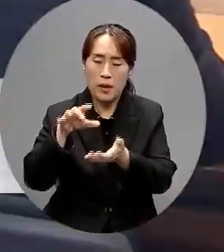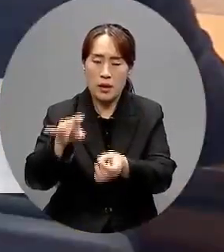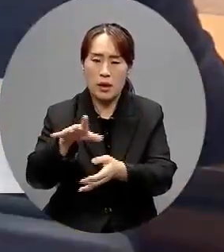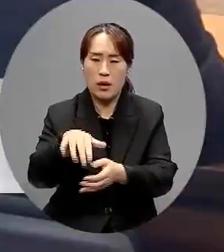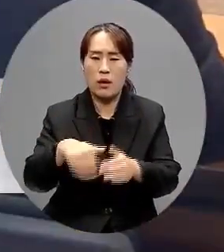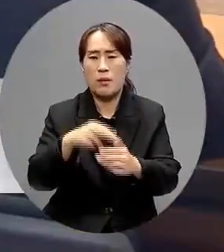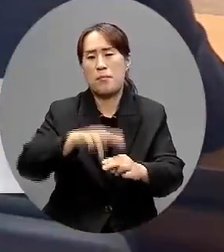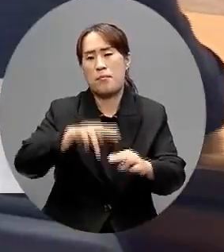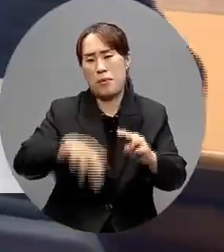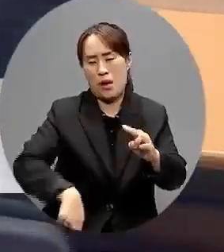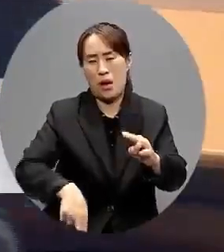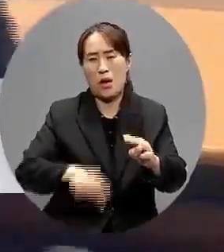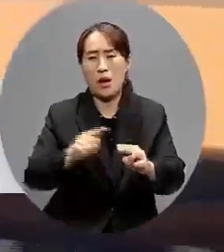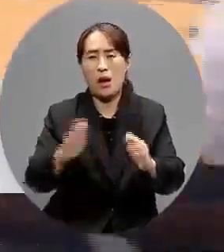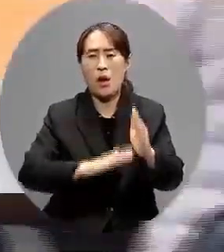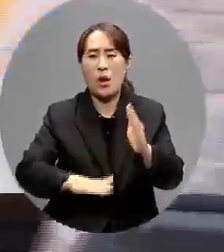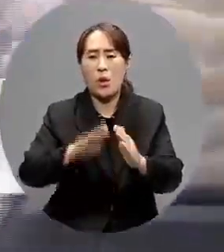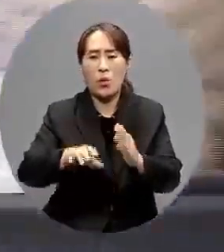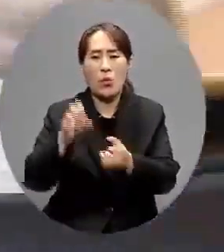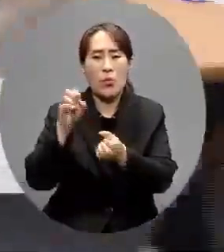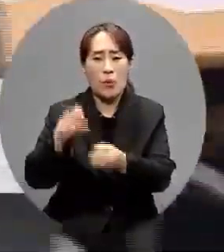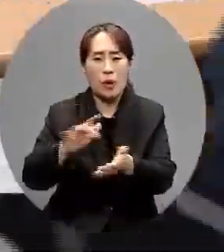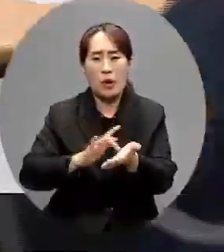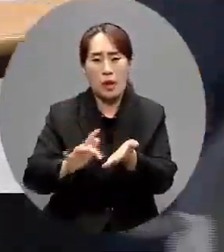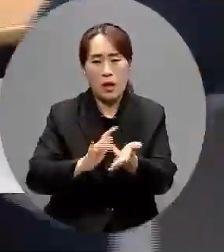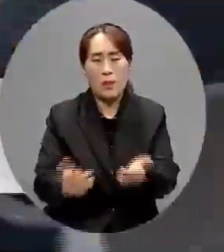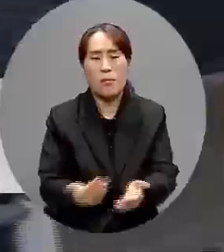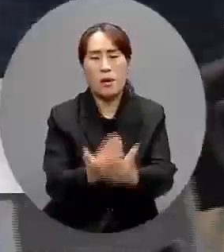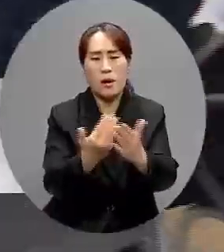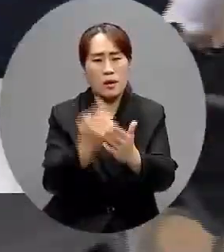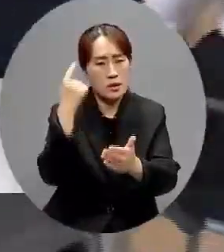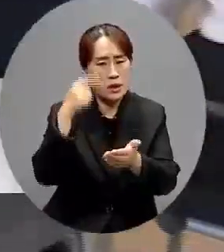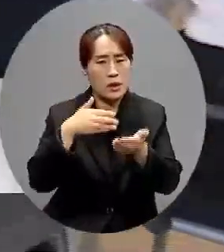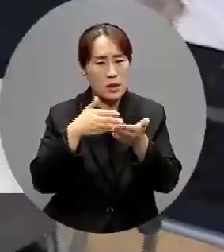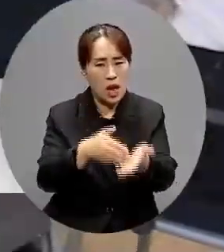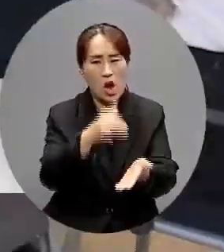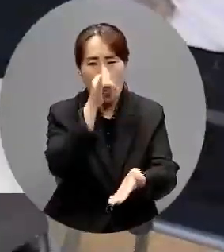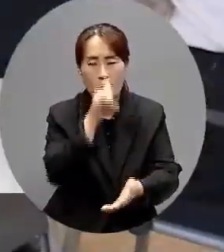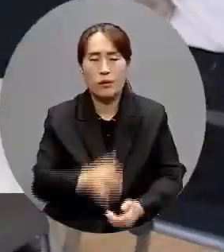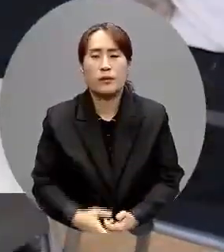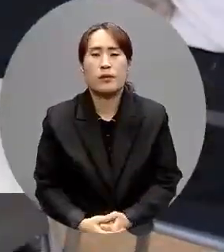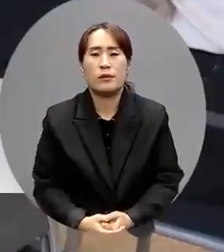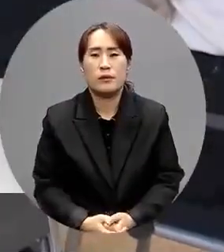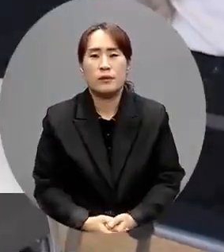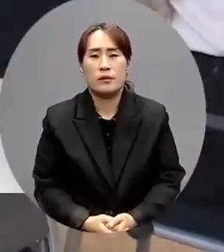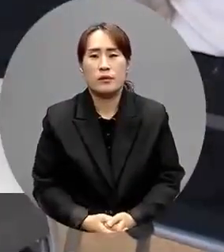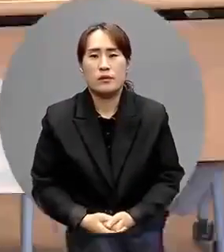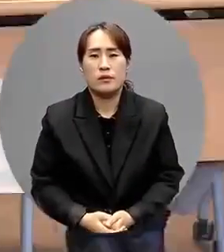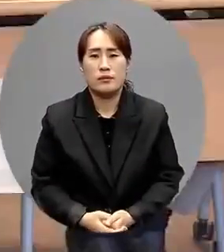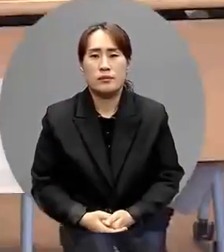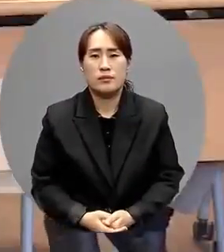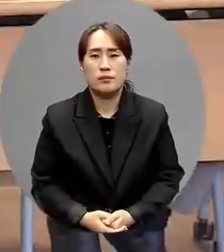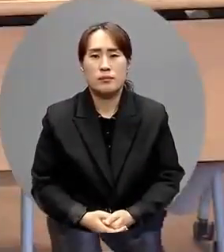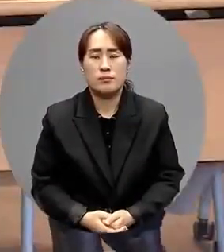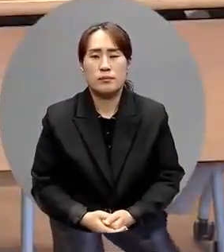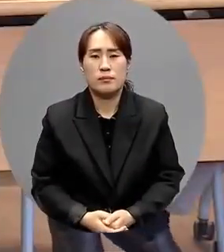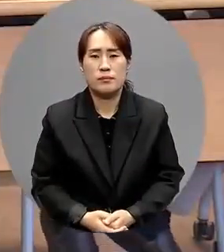집단으로 탈퇴하고 공공 배달앱을 활성화하자는 제안을 나왔습니다 l